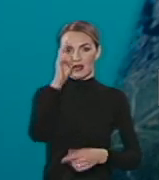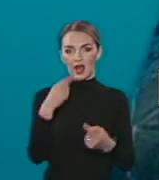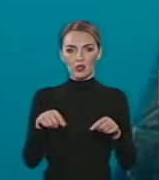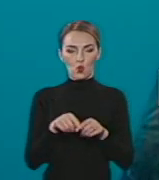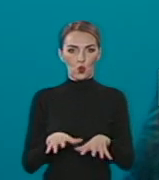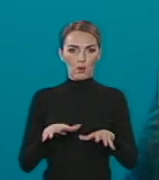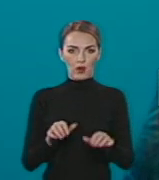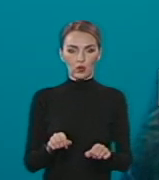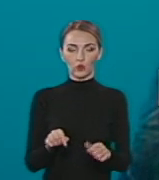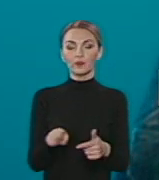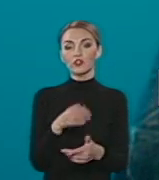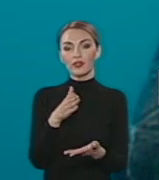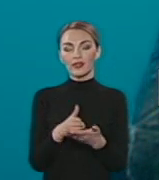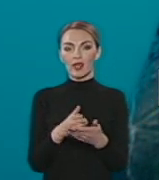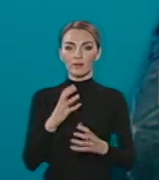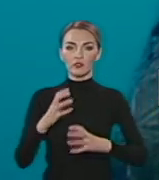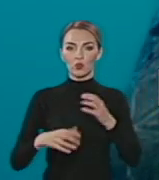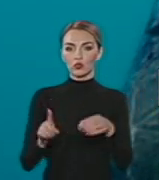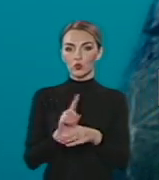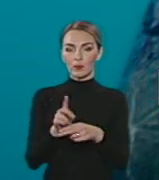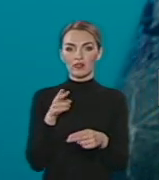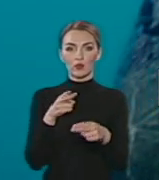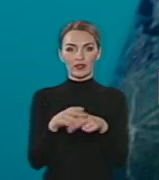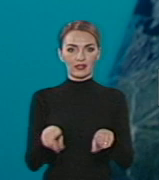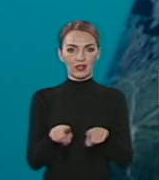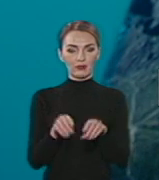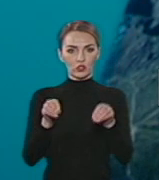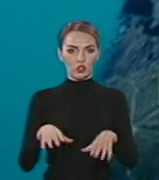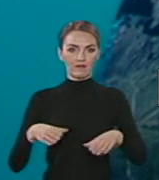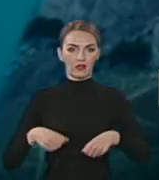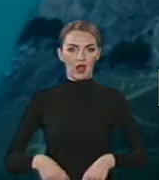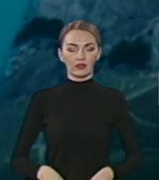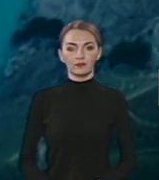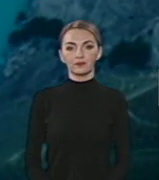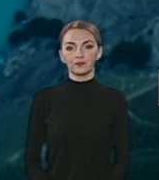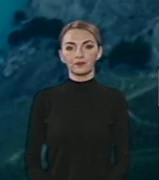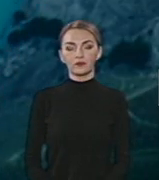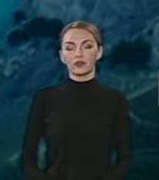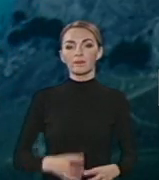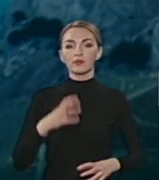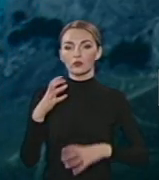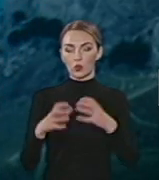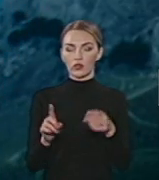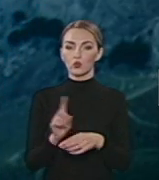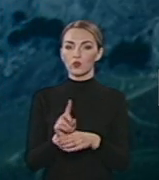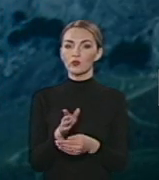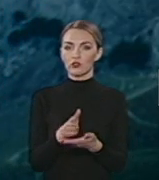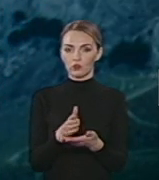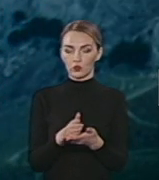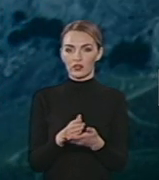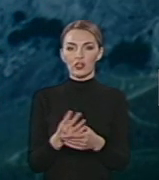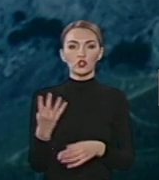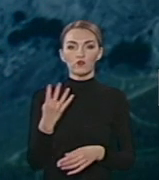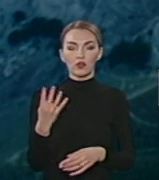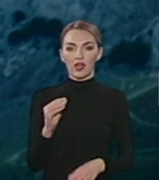є якісь міжнародні норми, щоб запобігти взагалі таким рішенням влади? Ну, международные нормы, конечно, существуют, и существует 4-я